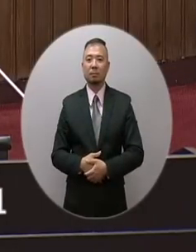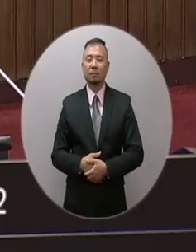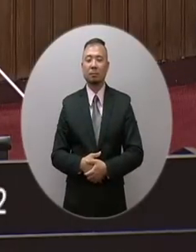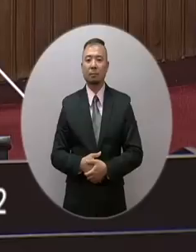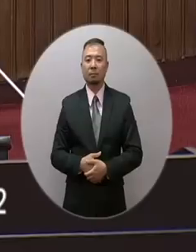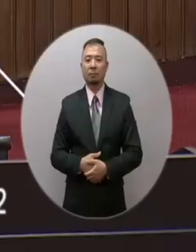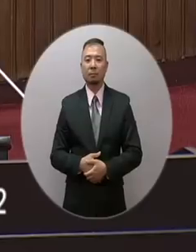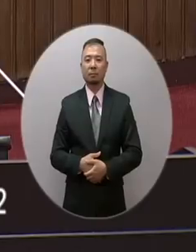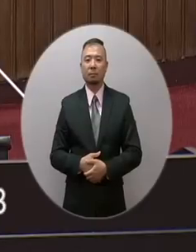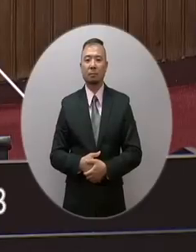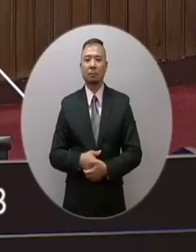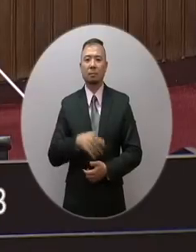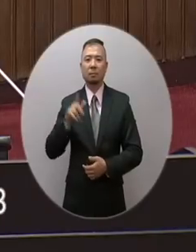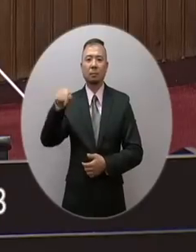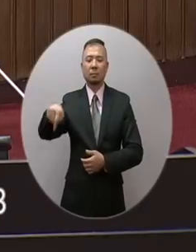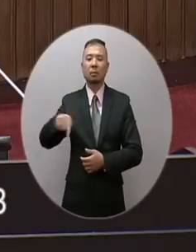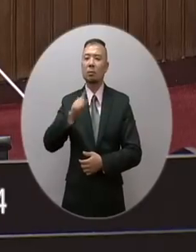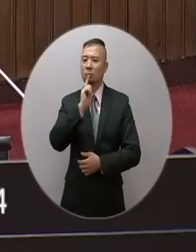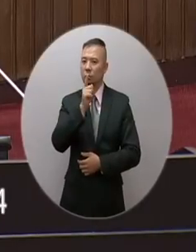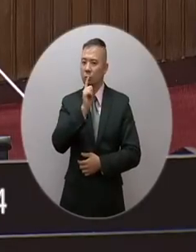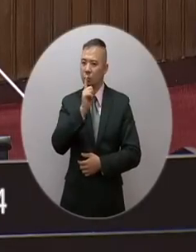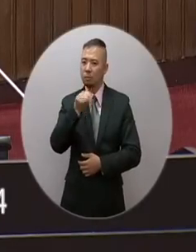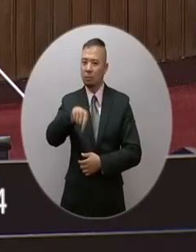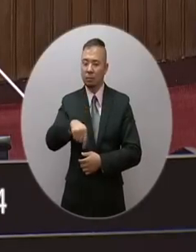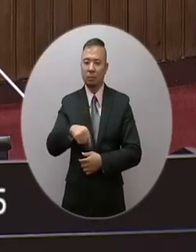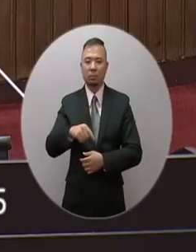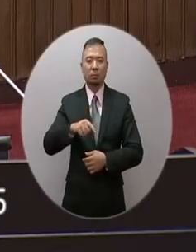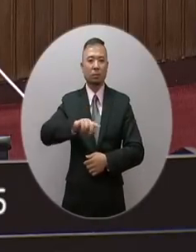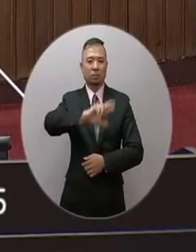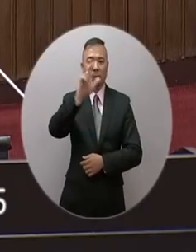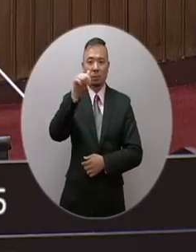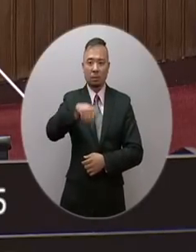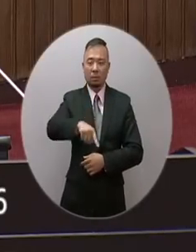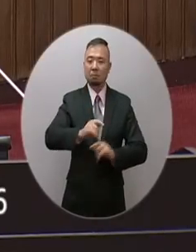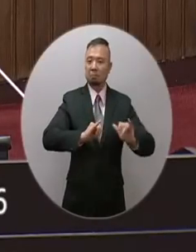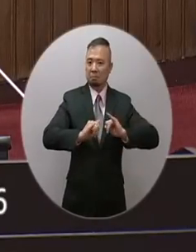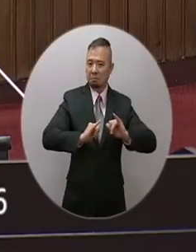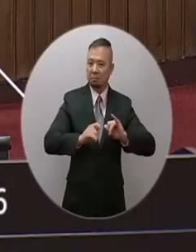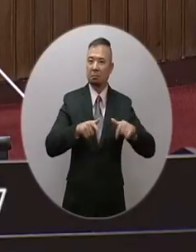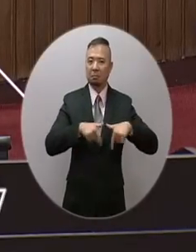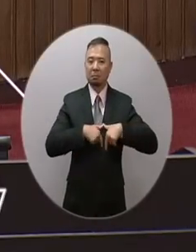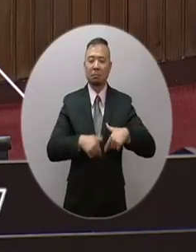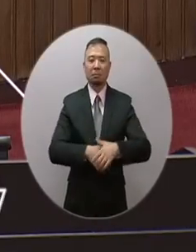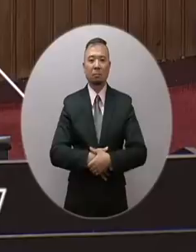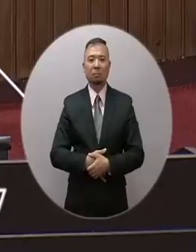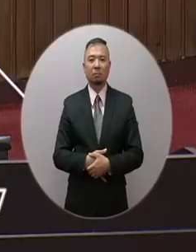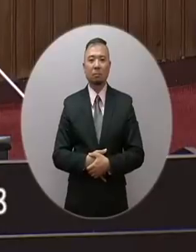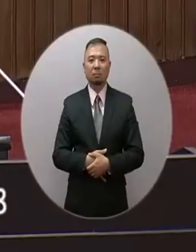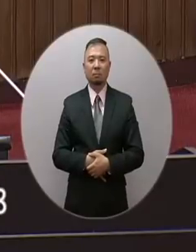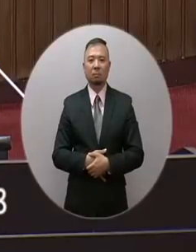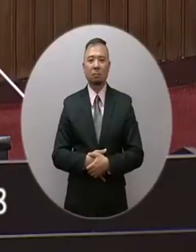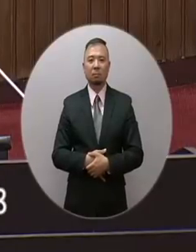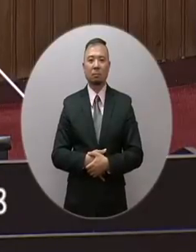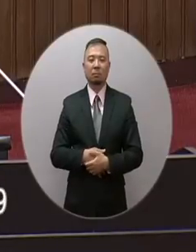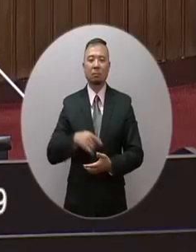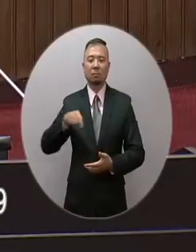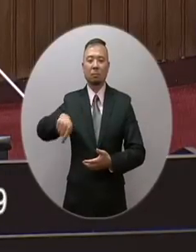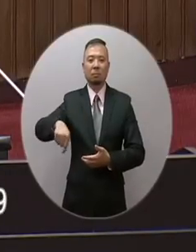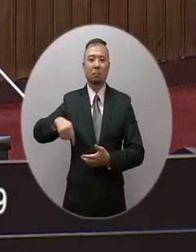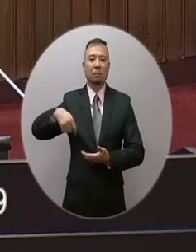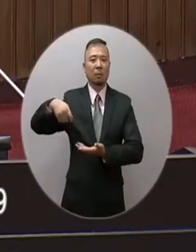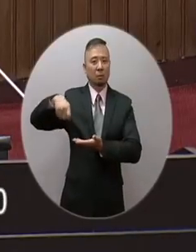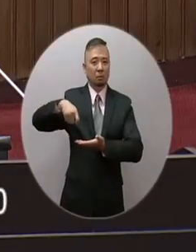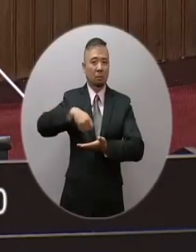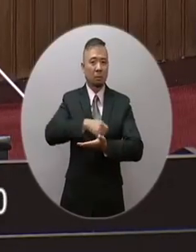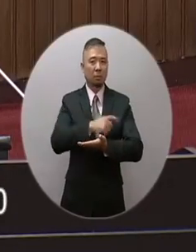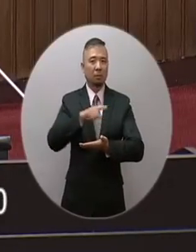其运天下心，得天下利也。有南面之名，无一人之欲，处失